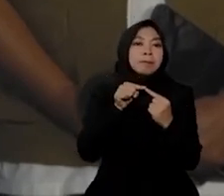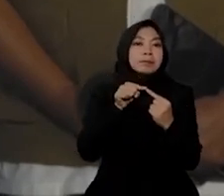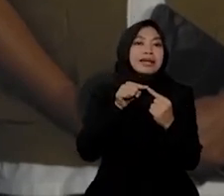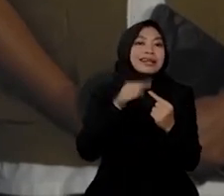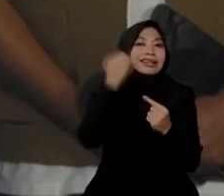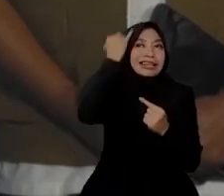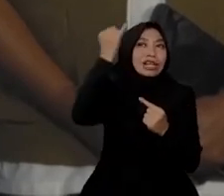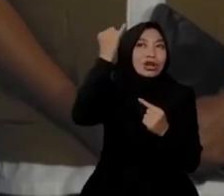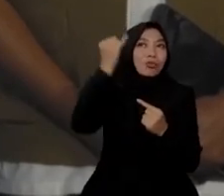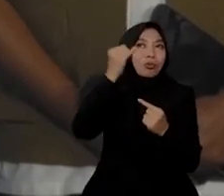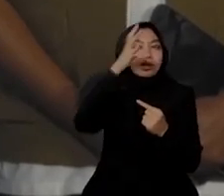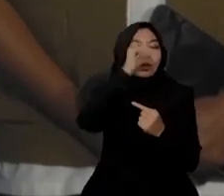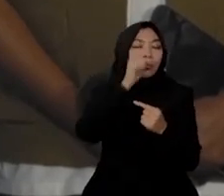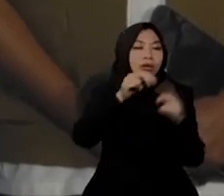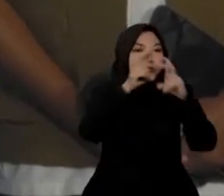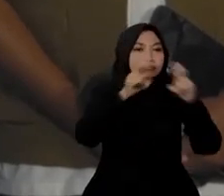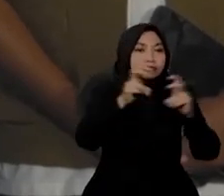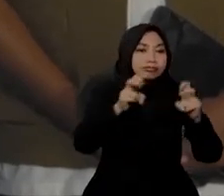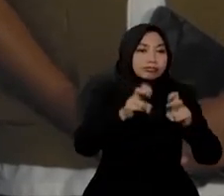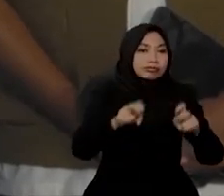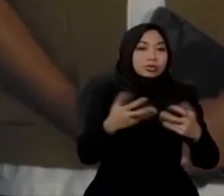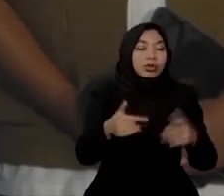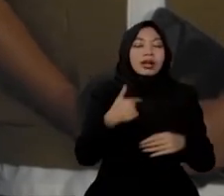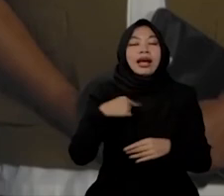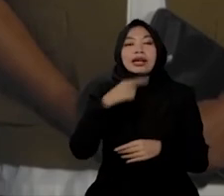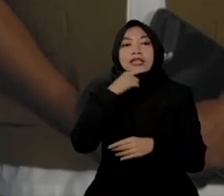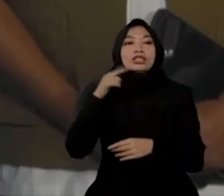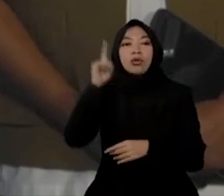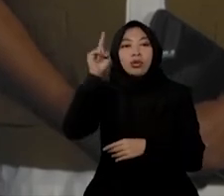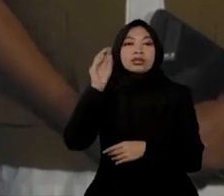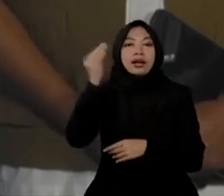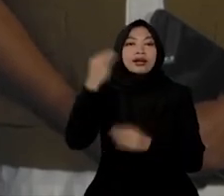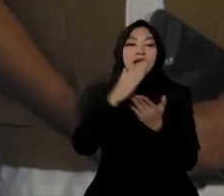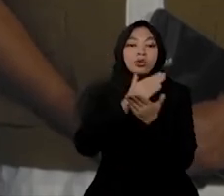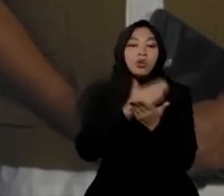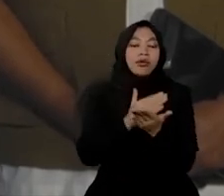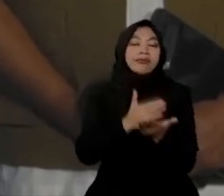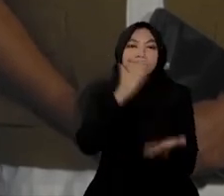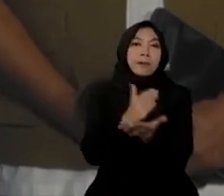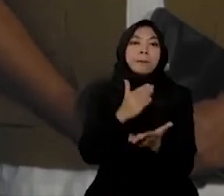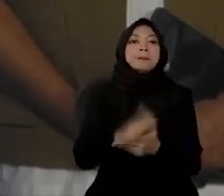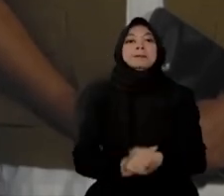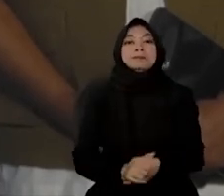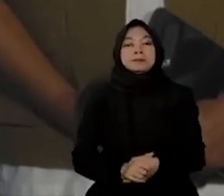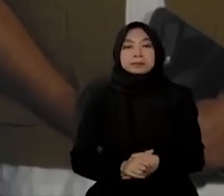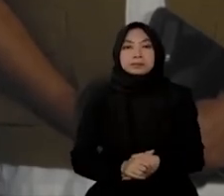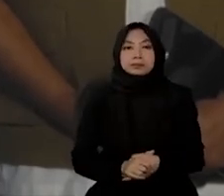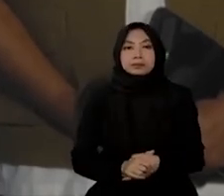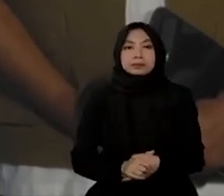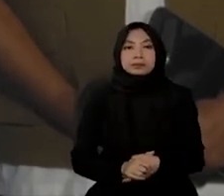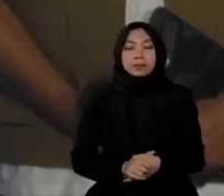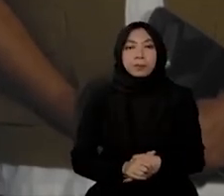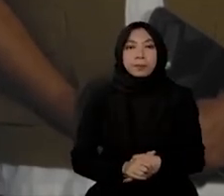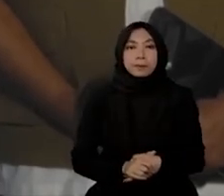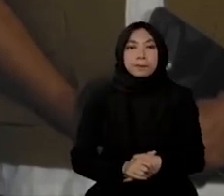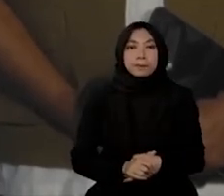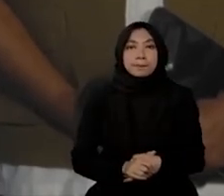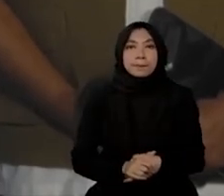rujukan-rujukan ilmu pengetahuan. Dan insya Allah kami di Jakarta akan tegakkan. Bila ada